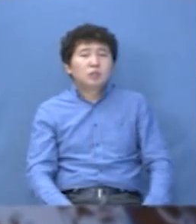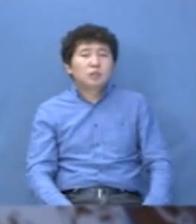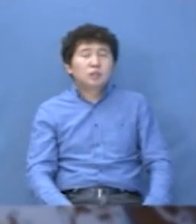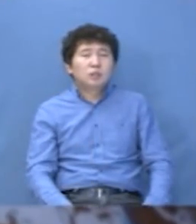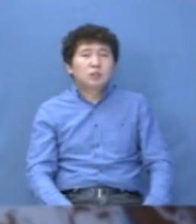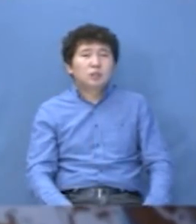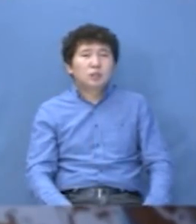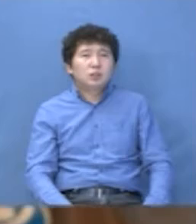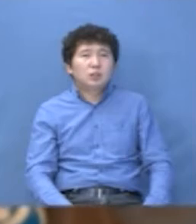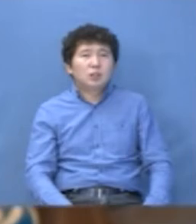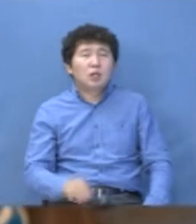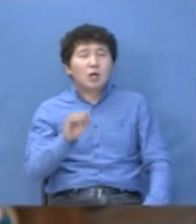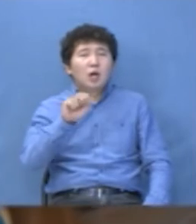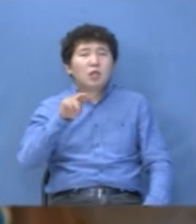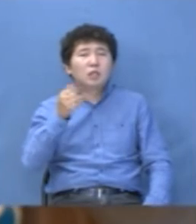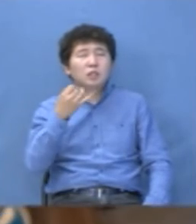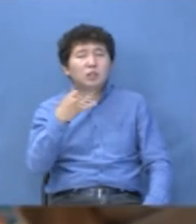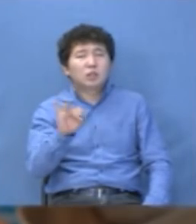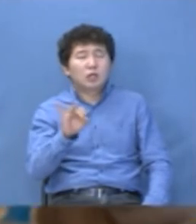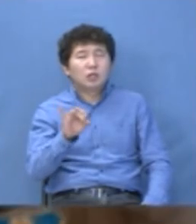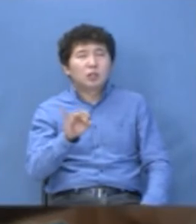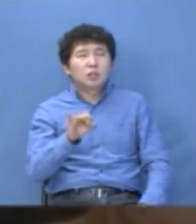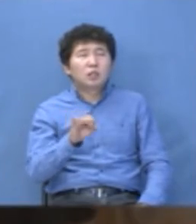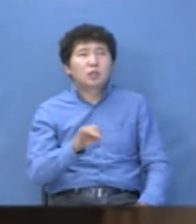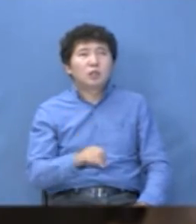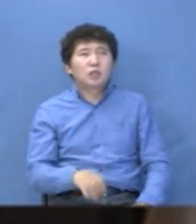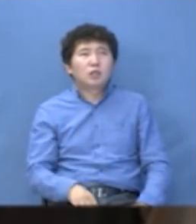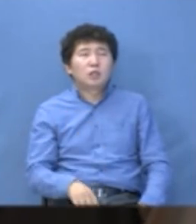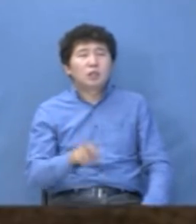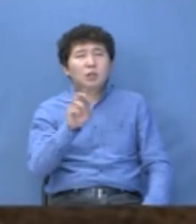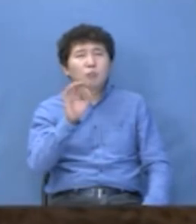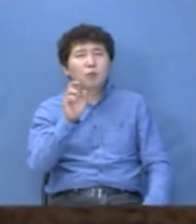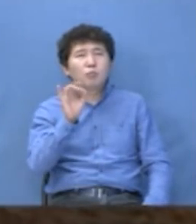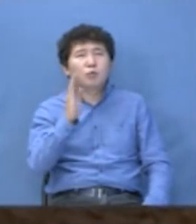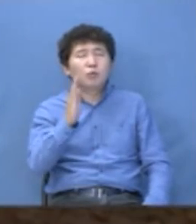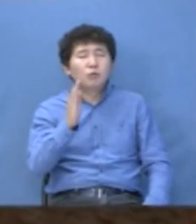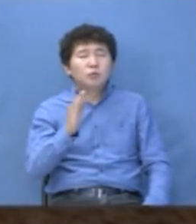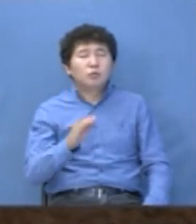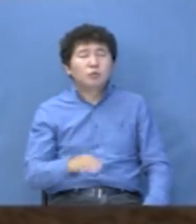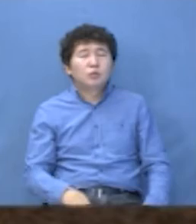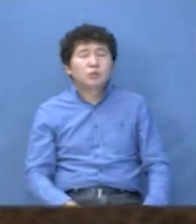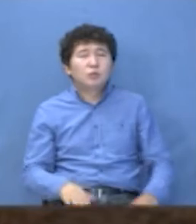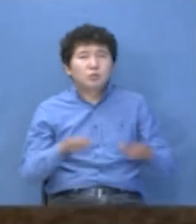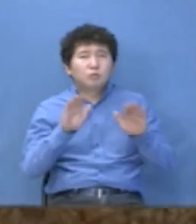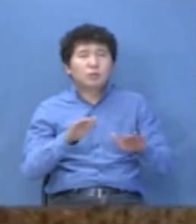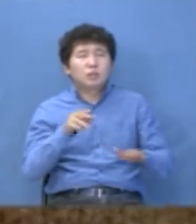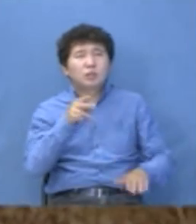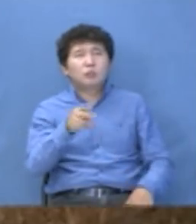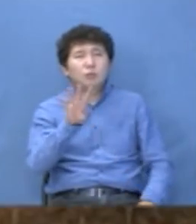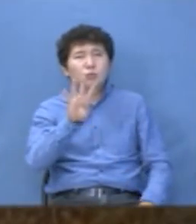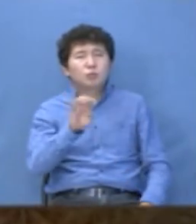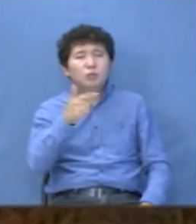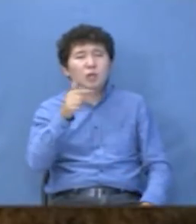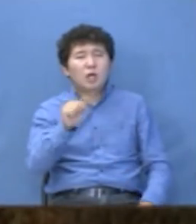шаруашылығы және Быков орман шаруашылығында шамамен 2400 гектар алаңда өртті сөндіруде. Қазіргі таңда елді мекендерге қауіп жоқ. Әр